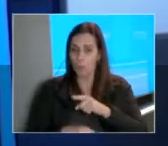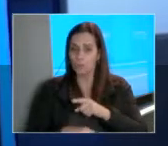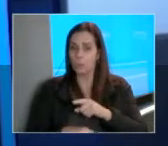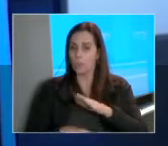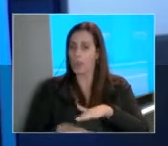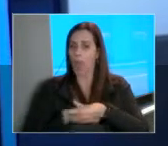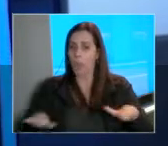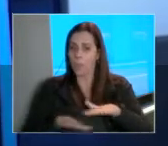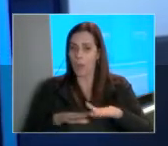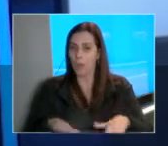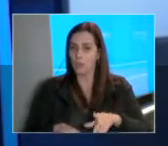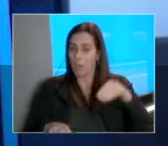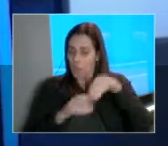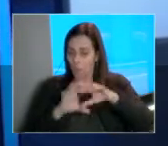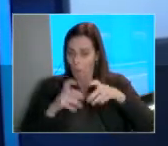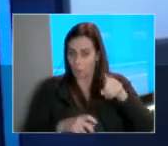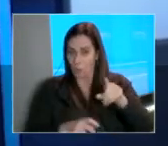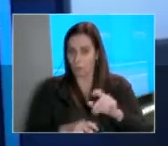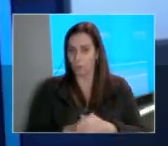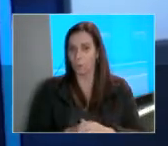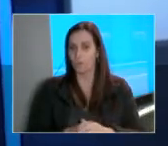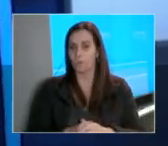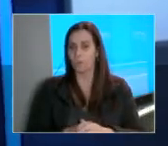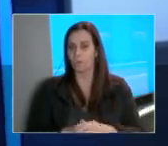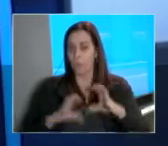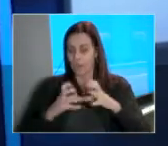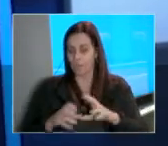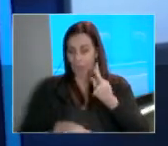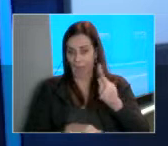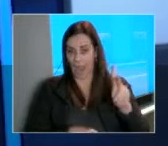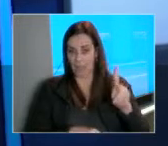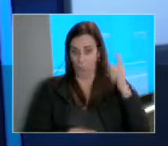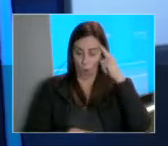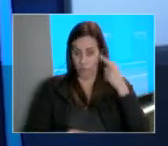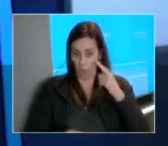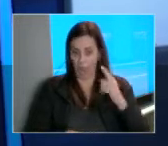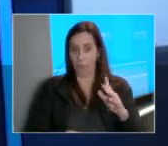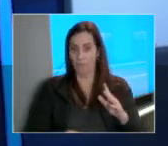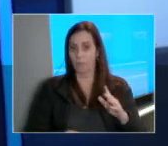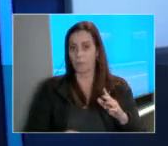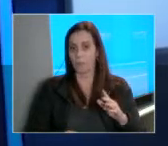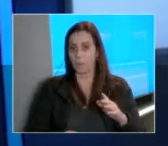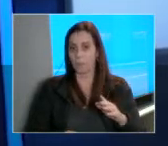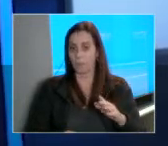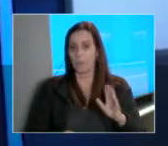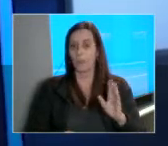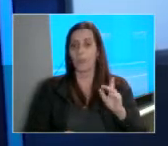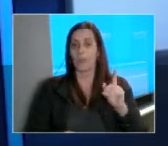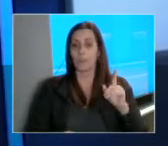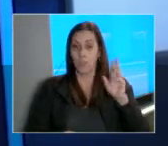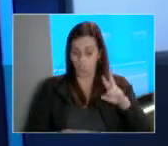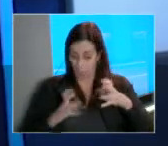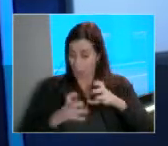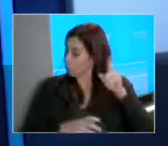השלושה קרקעות שהן בתוך הקיבוץ. הנה, עוד הפעם. כן. כפר קאסם, ראש העין, גבעת השלושה, שטח המריבה.